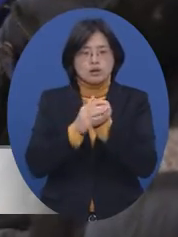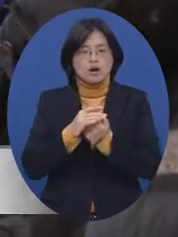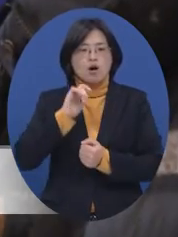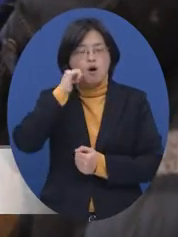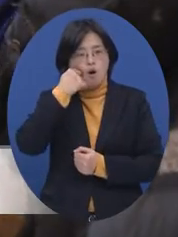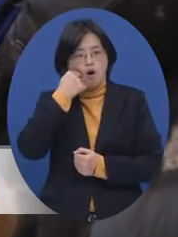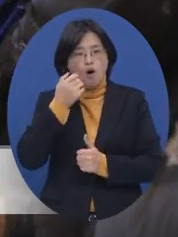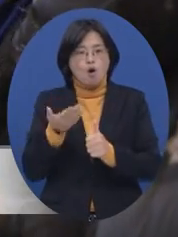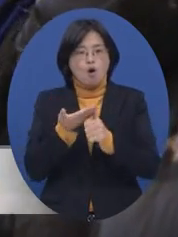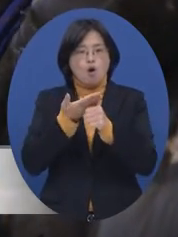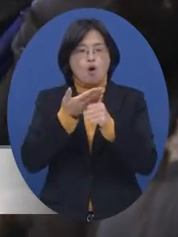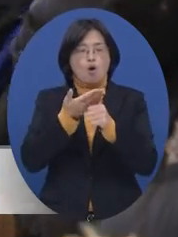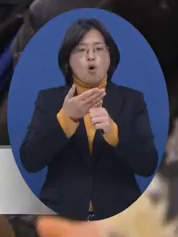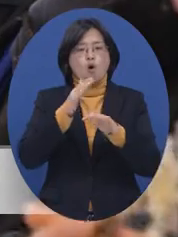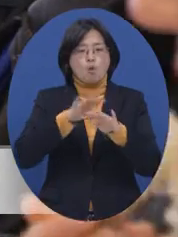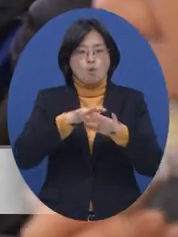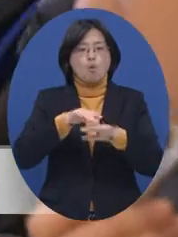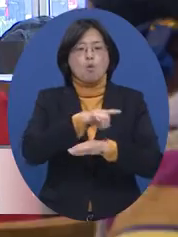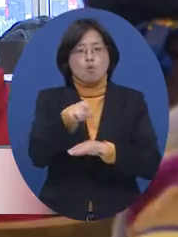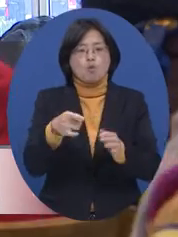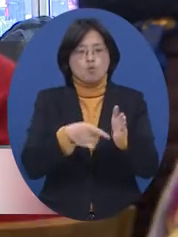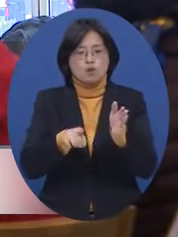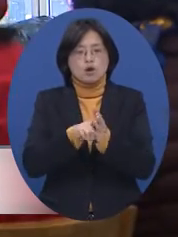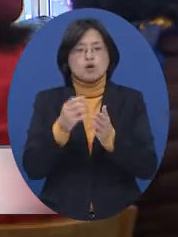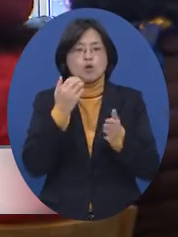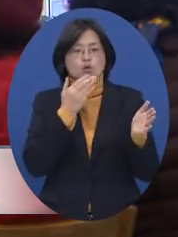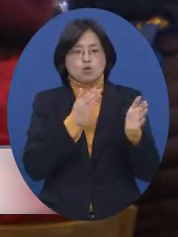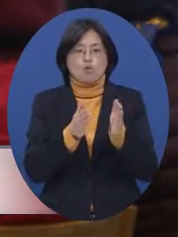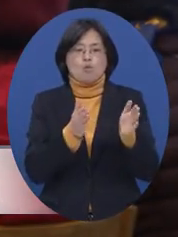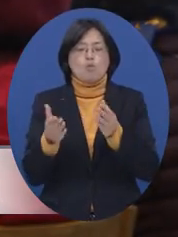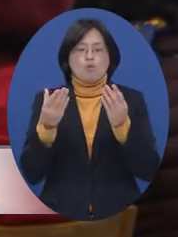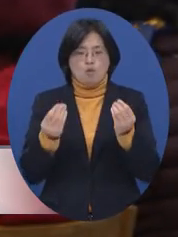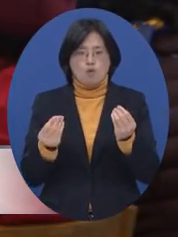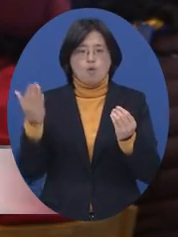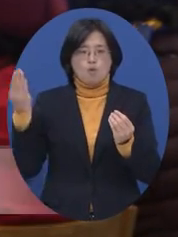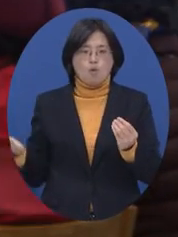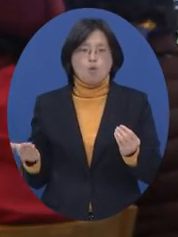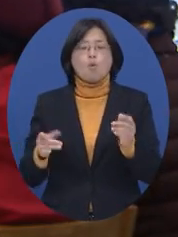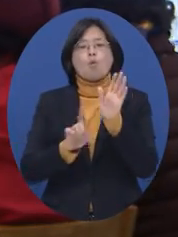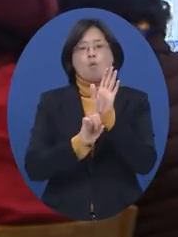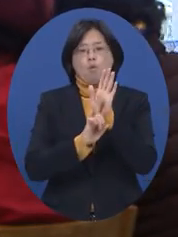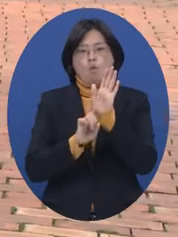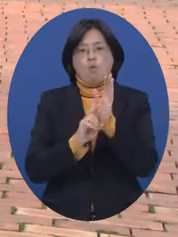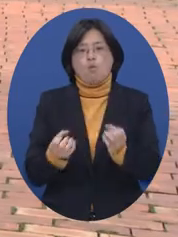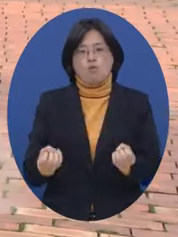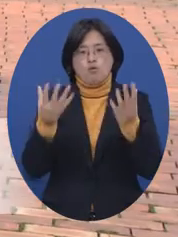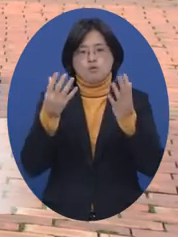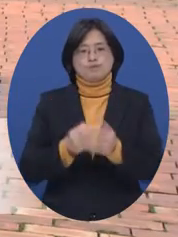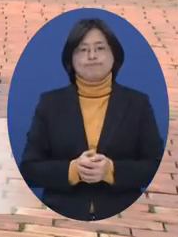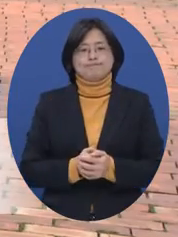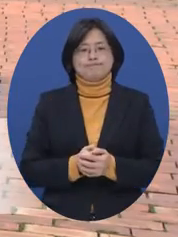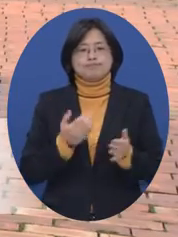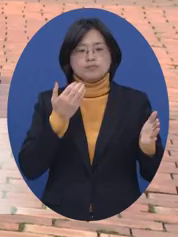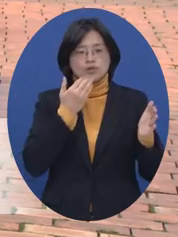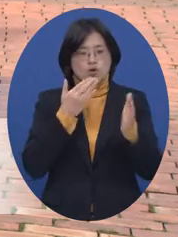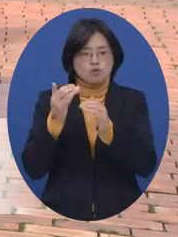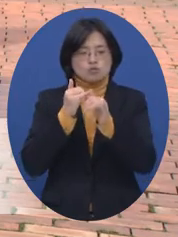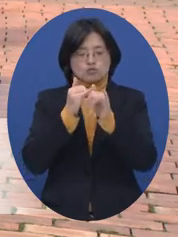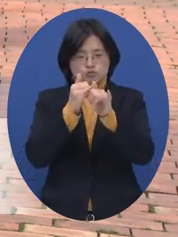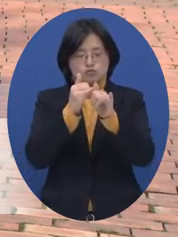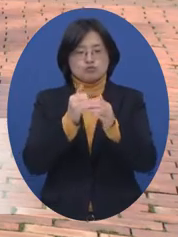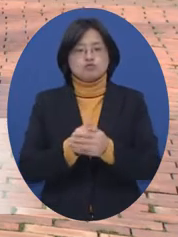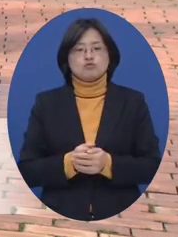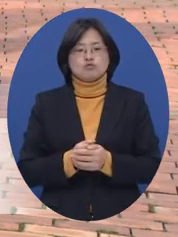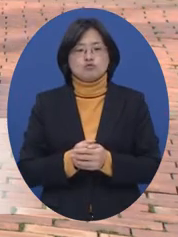있는 양돈 농가를 돕기 위해 경기도가 마련한 우리 돼지 소비 촉진 홍보 행사입니다. 경기도 우수 축산물, 축산